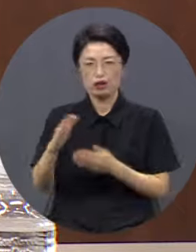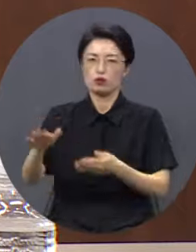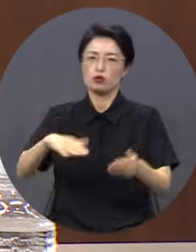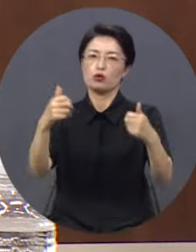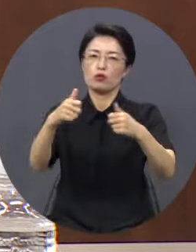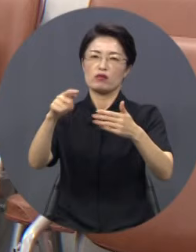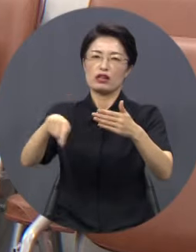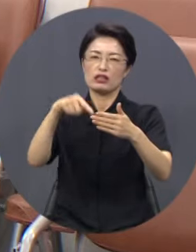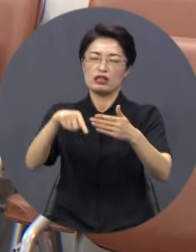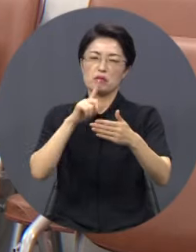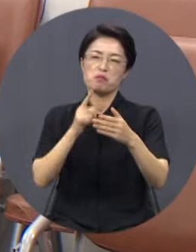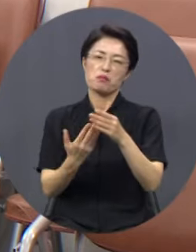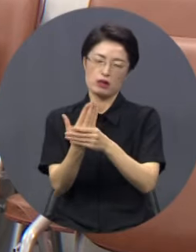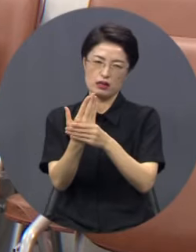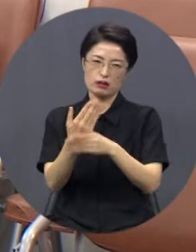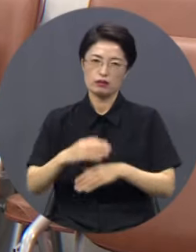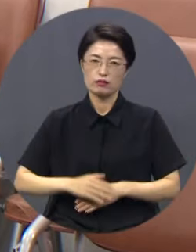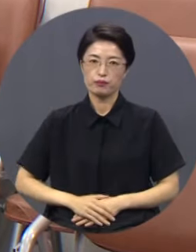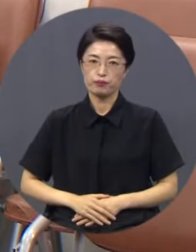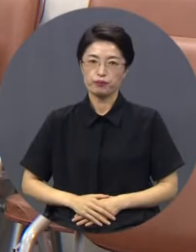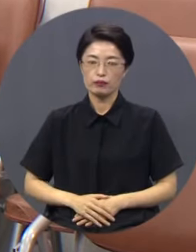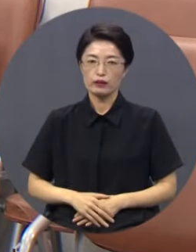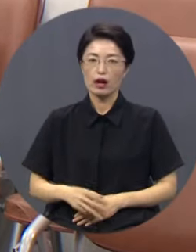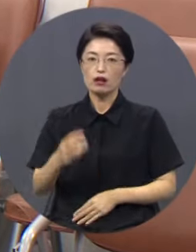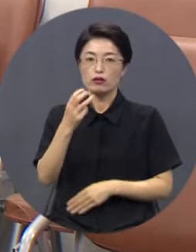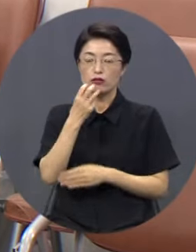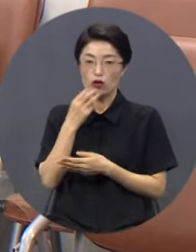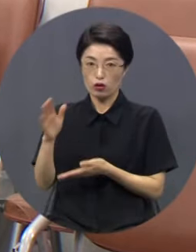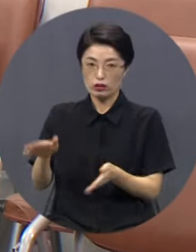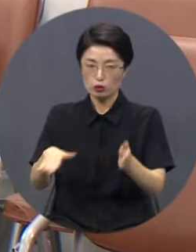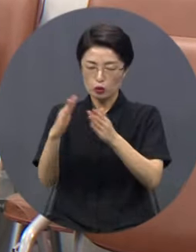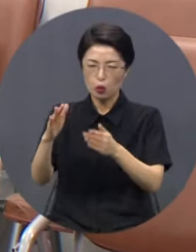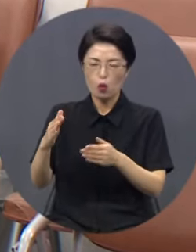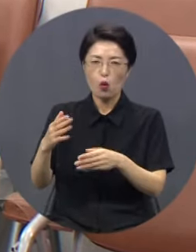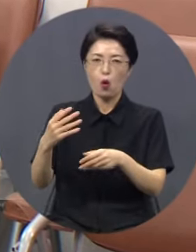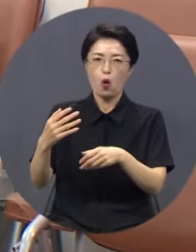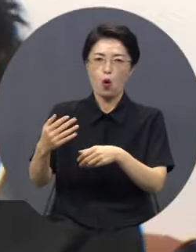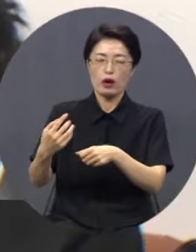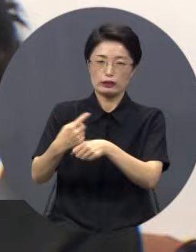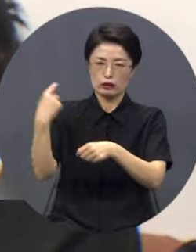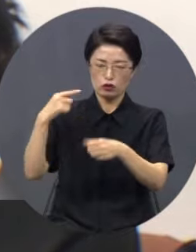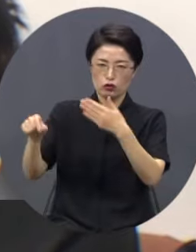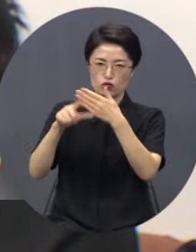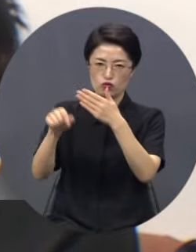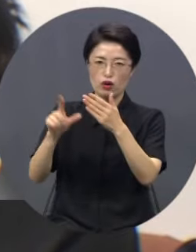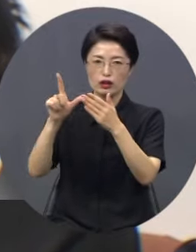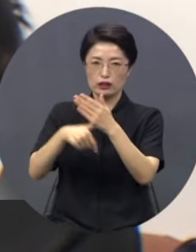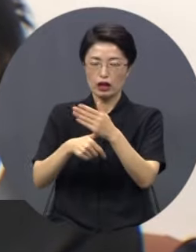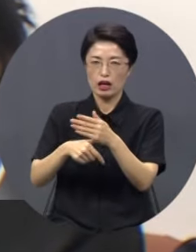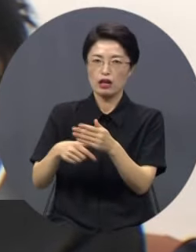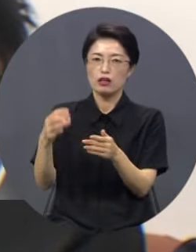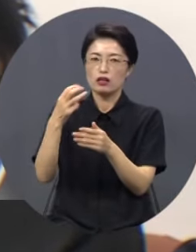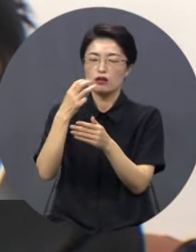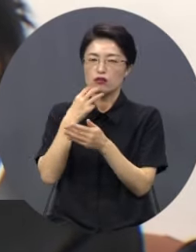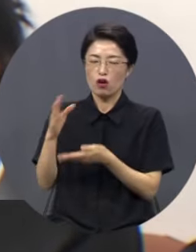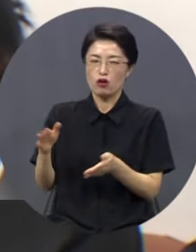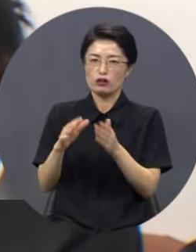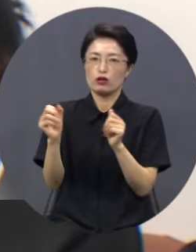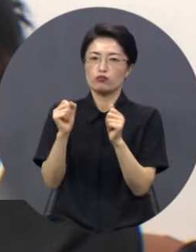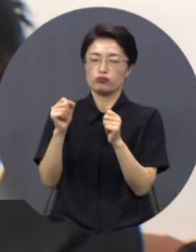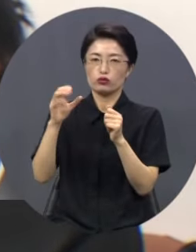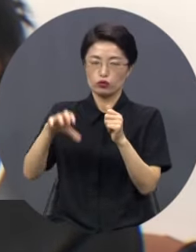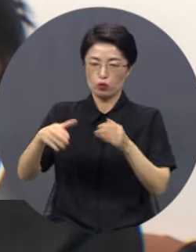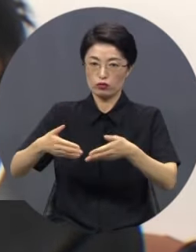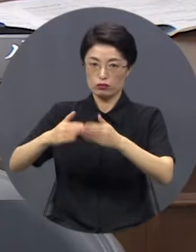2회에서 나왔습니다 경기도도 지난해 9월 경기북도 주민투표를 했지만